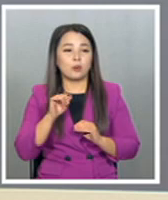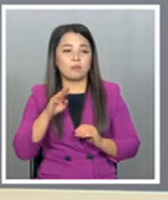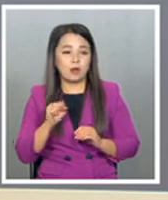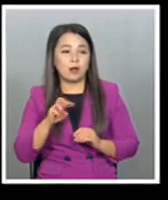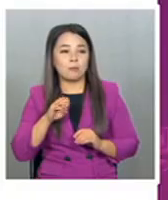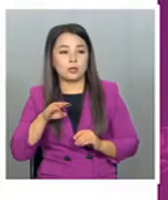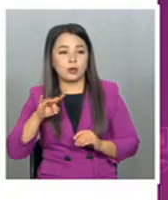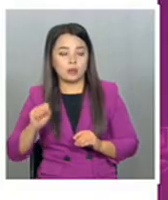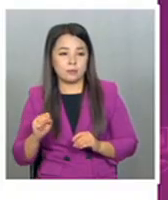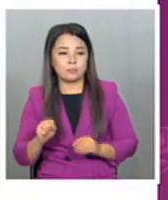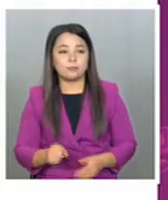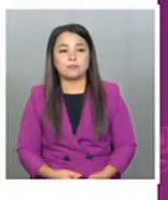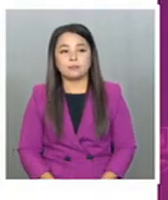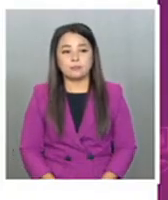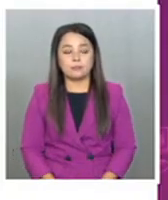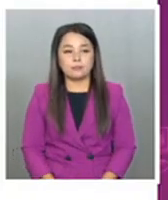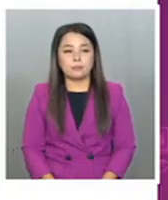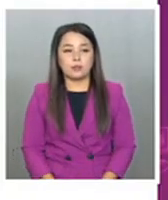«матера».